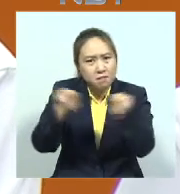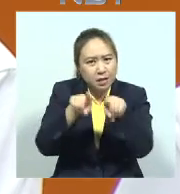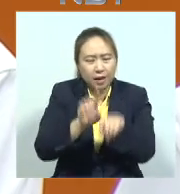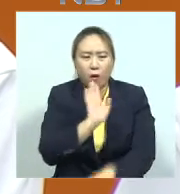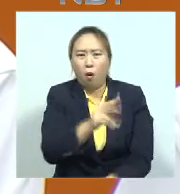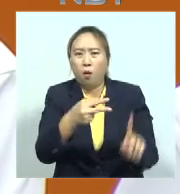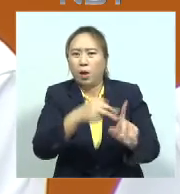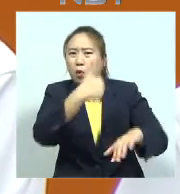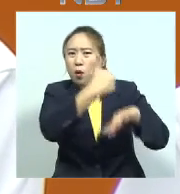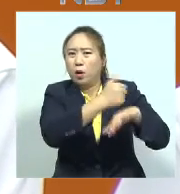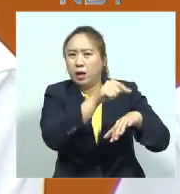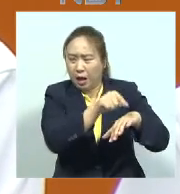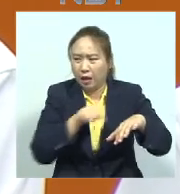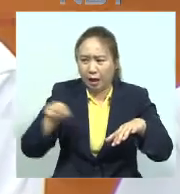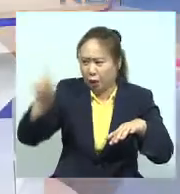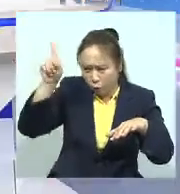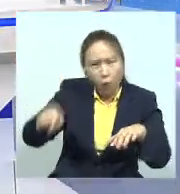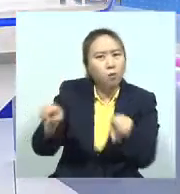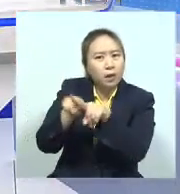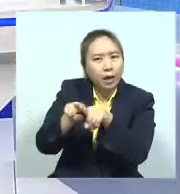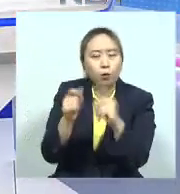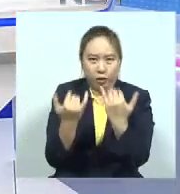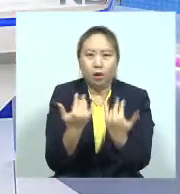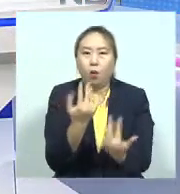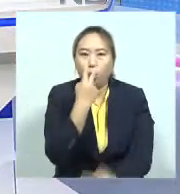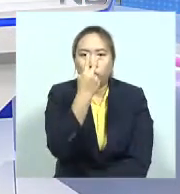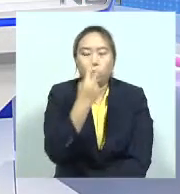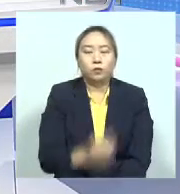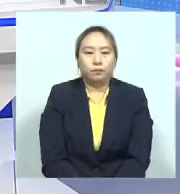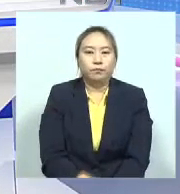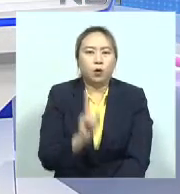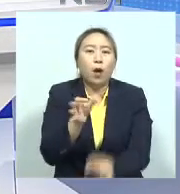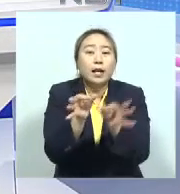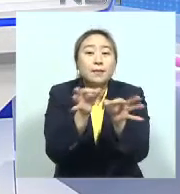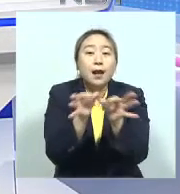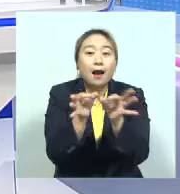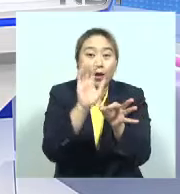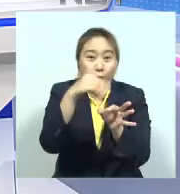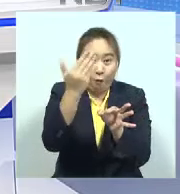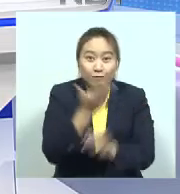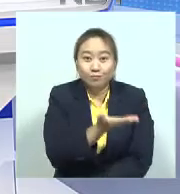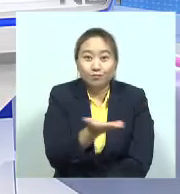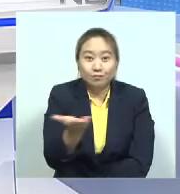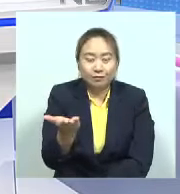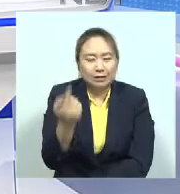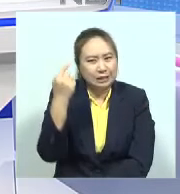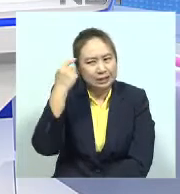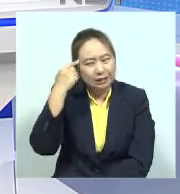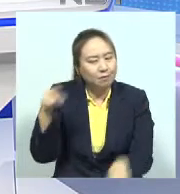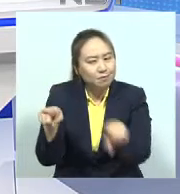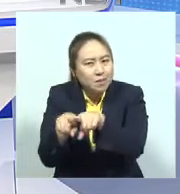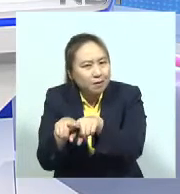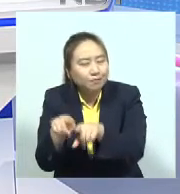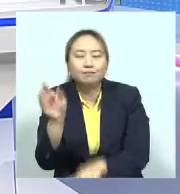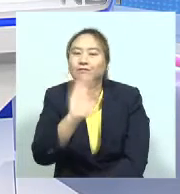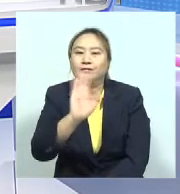าพรรคอนาคตใหม่นะวันนี้จับตากันอีกครั้งนึงค่ะ จริงๆแล้วเนี่ยต้องอธิบายคุณผู้ชมเพิ่มนิดนึงว่ามันไม่น่าจะออกมาเหมือนกันเพราะว่